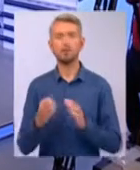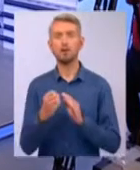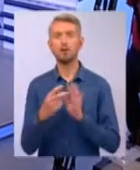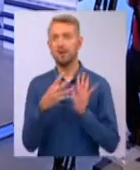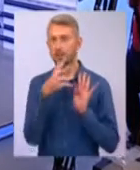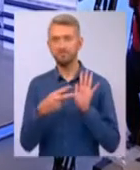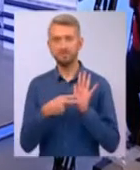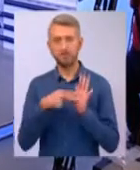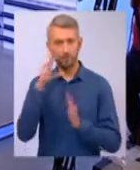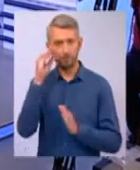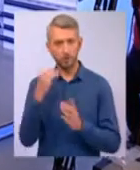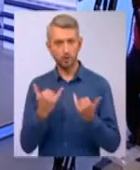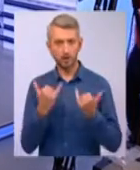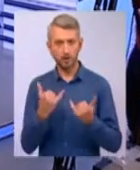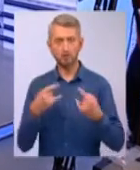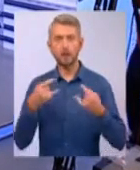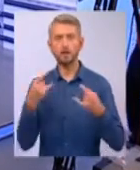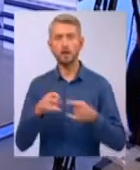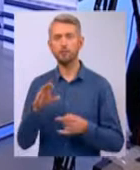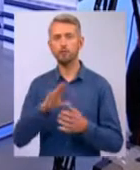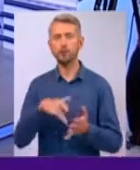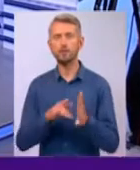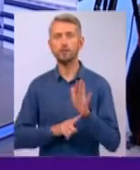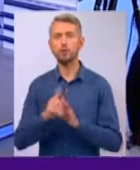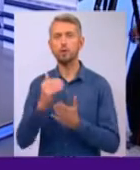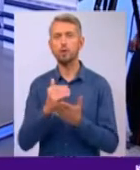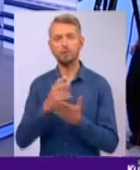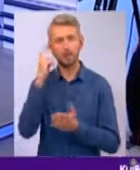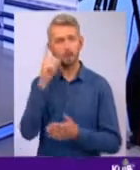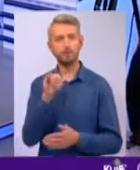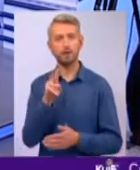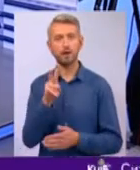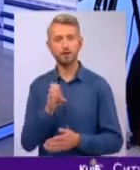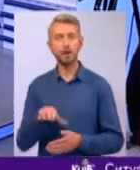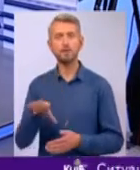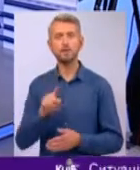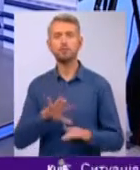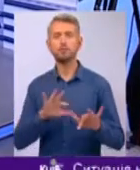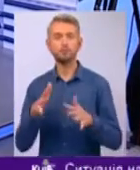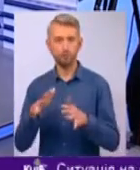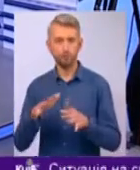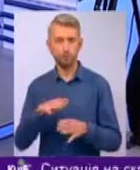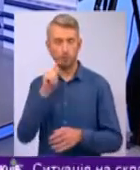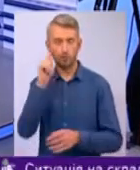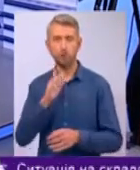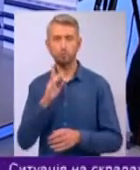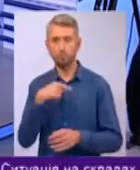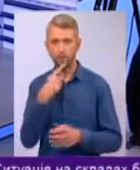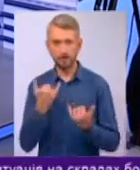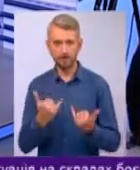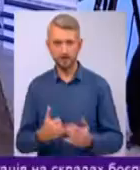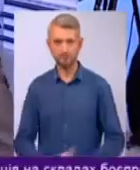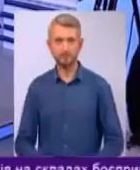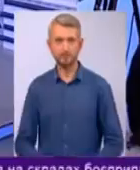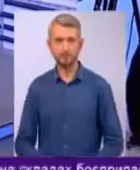19:00 на годиннику на каналі Європейського міста стартує програма «Київ Лайв». Про все найголовніше, що відбувається в країні, будемо говорити вже за мить. Ми